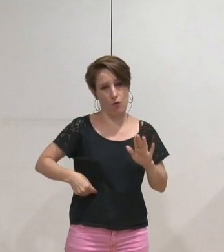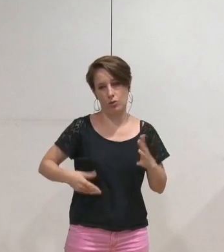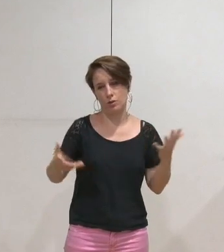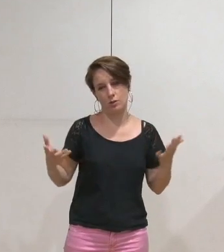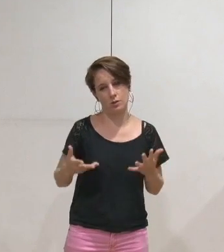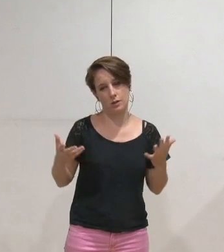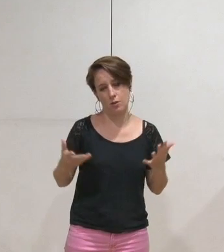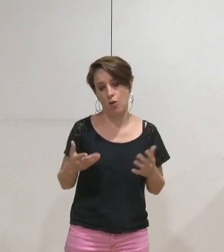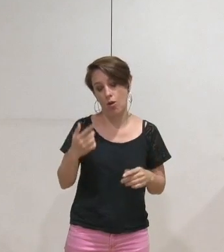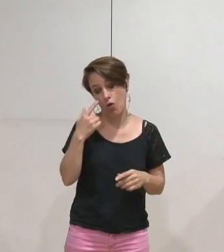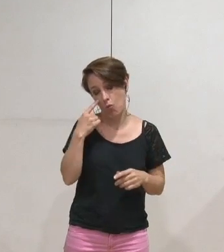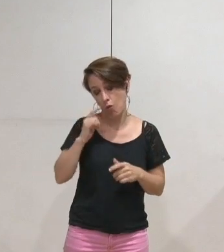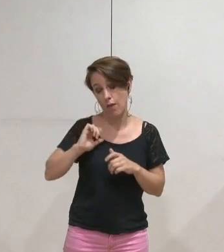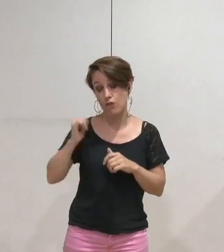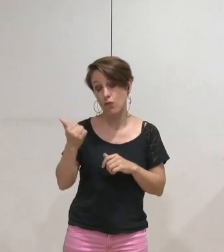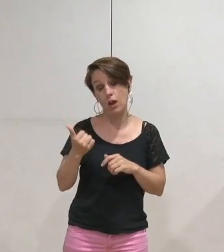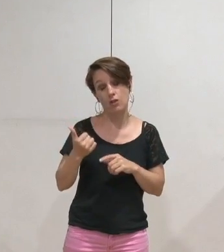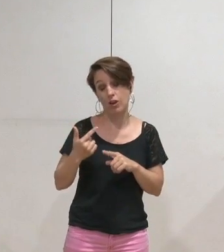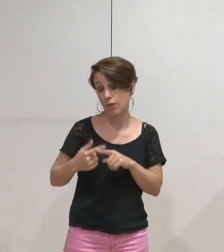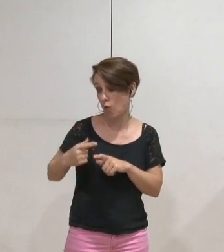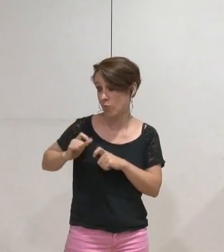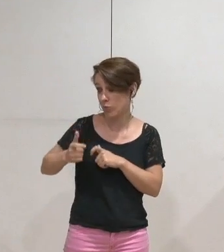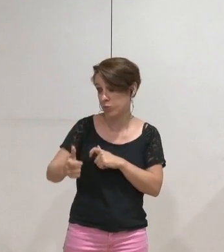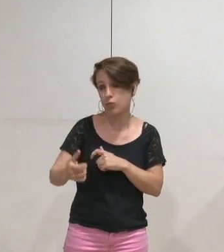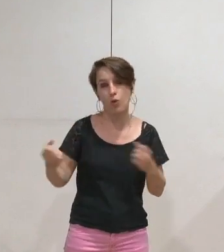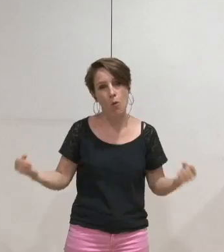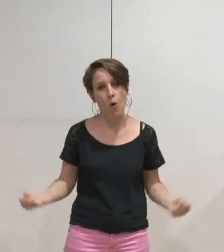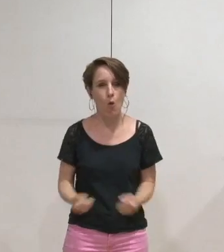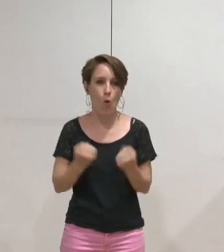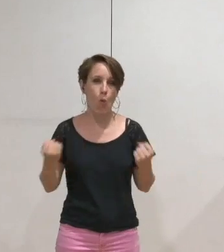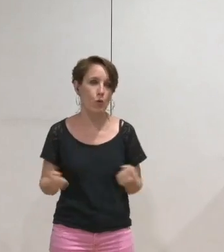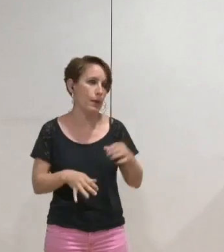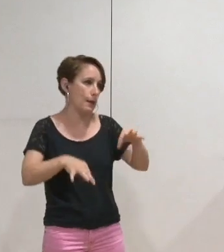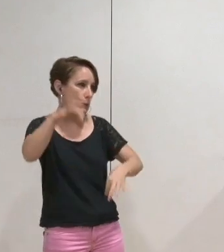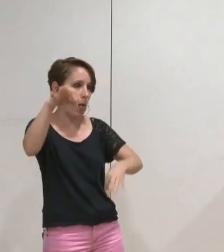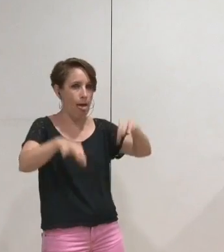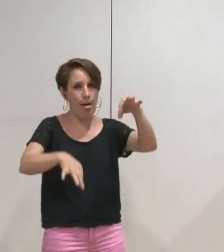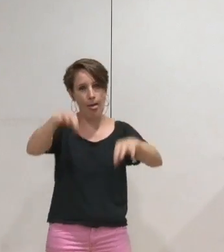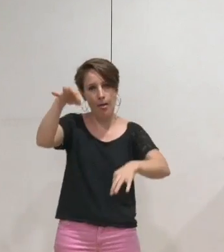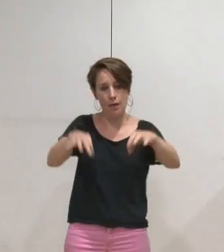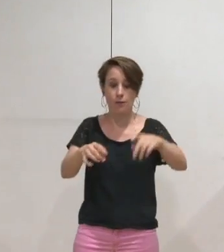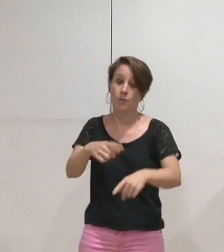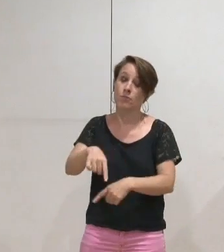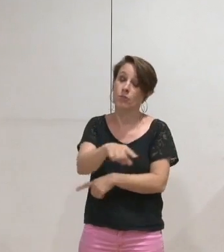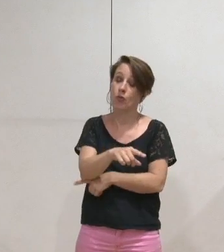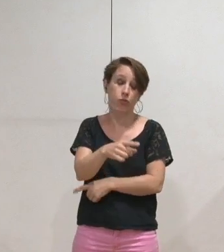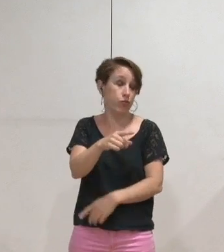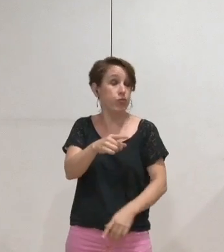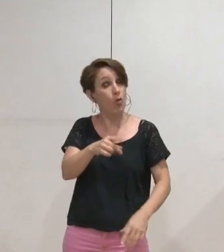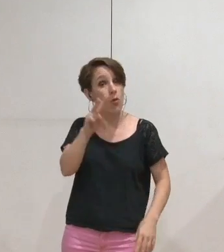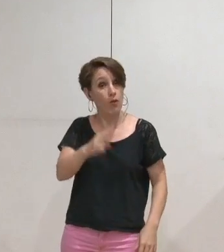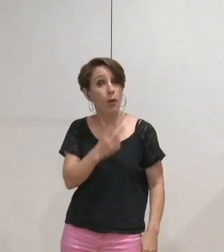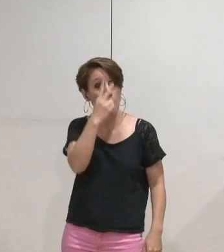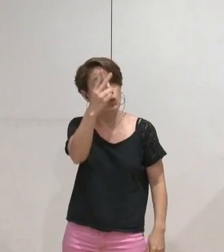étape de la procédure et qui nous le voyons est l'arme que vous utilisez avec un certain talent c'est bien le